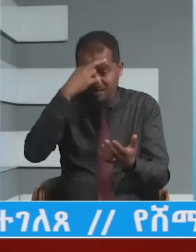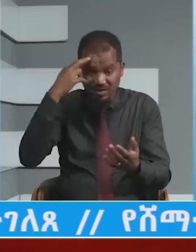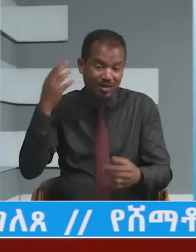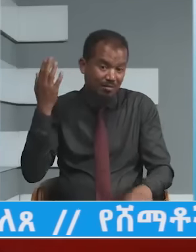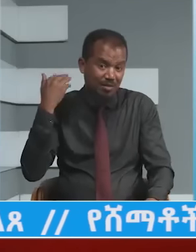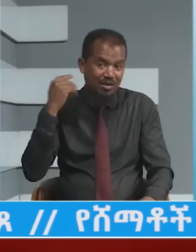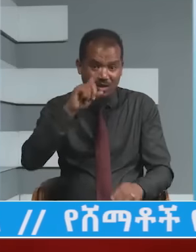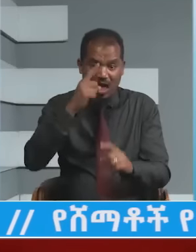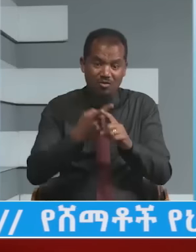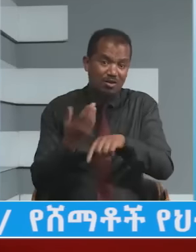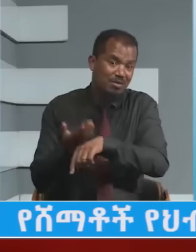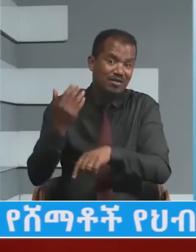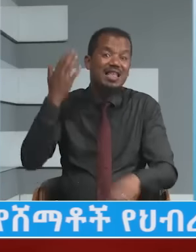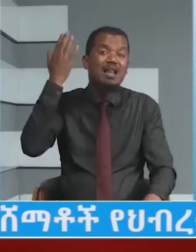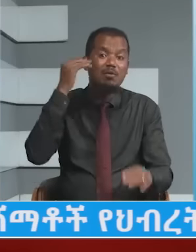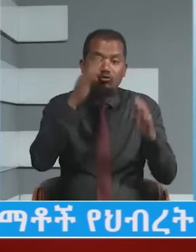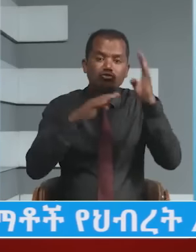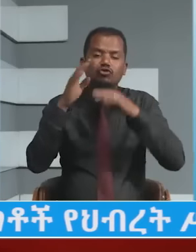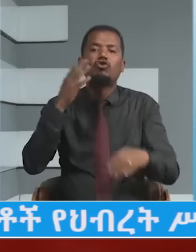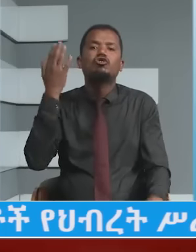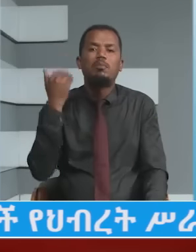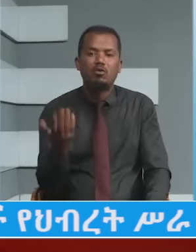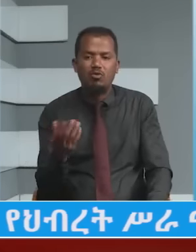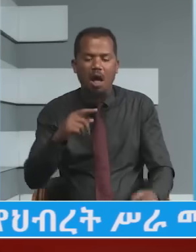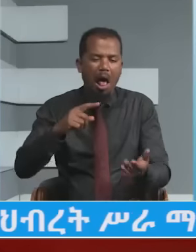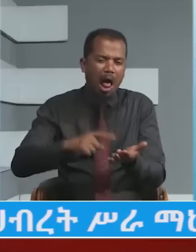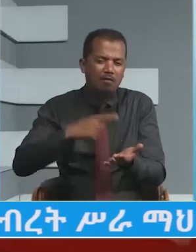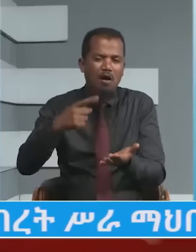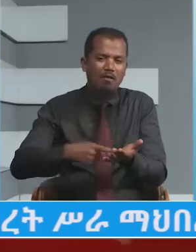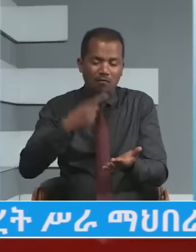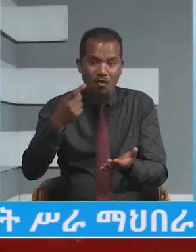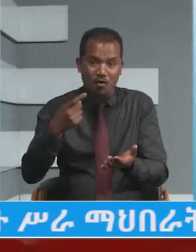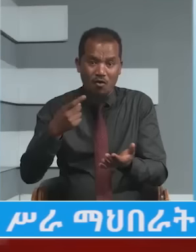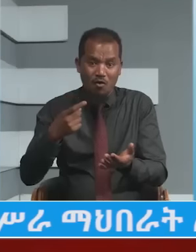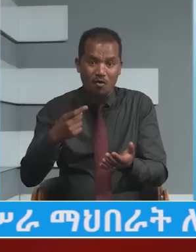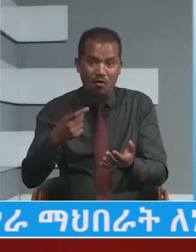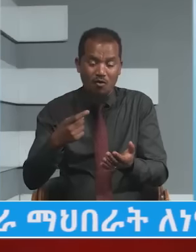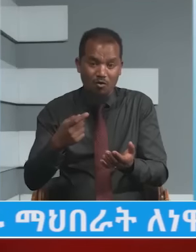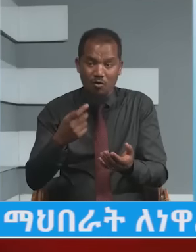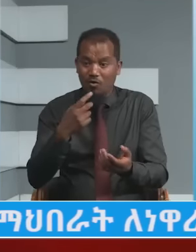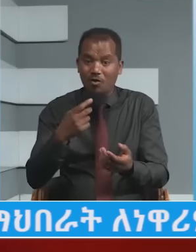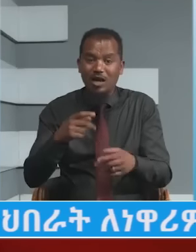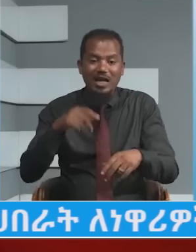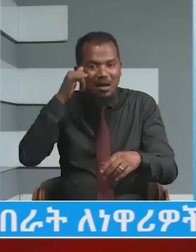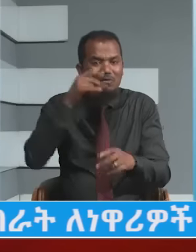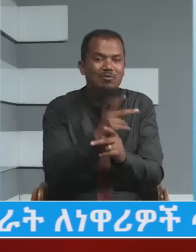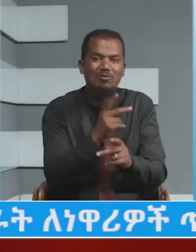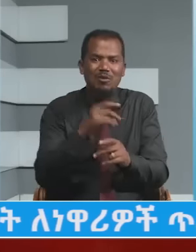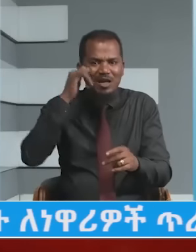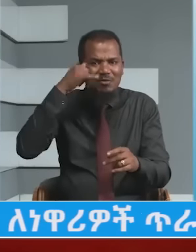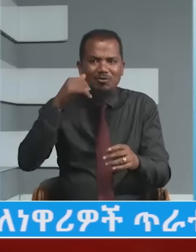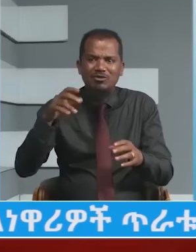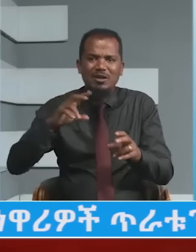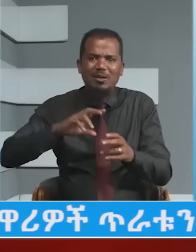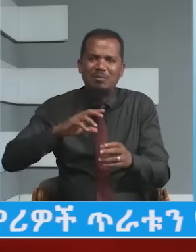አኳያ ባለፈው ከአንድ ወር በፊት የነበሩ ችግሮች ነበሩ። ያው አልፎ አልፎ በአርብቶ አደር አካባቢ የሚታዩ የከብቶች